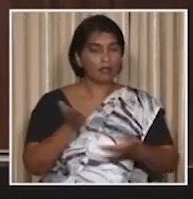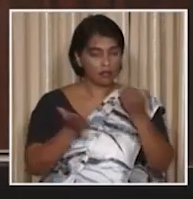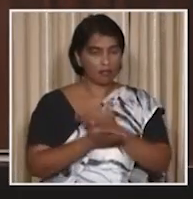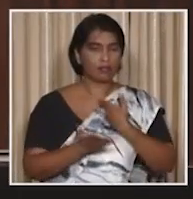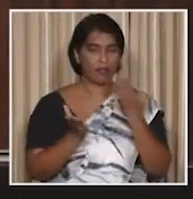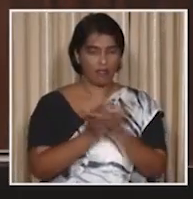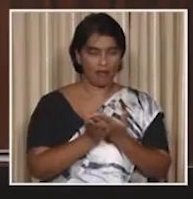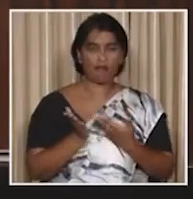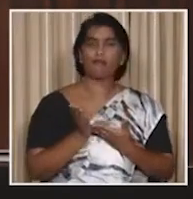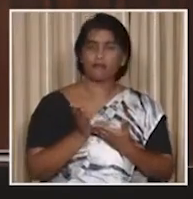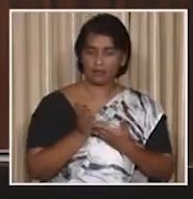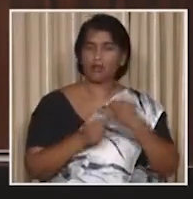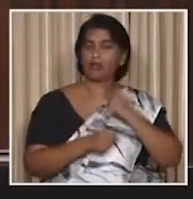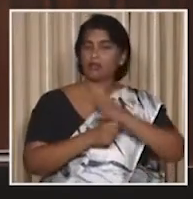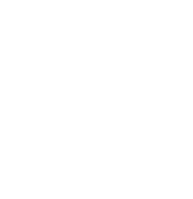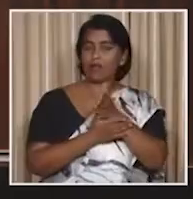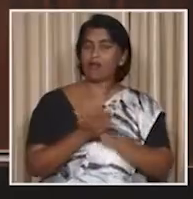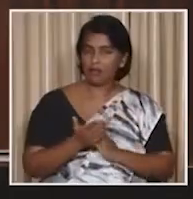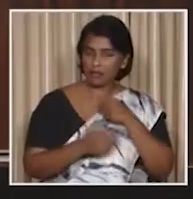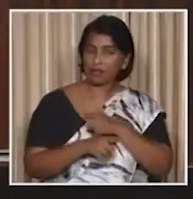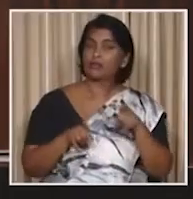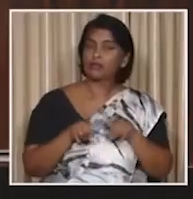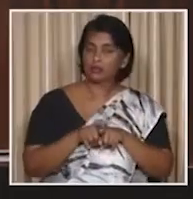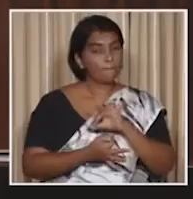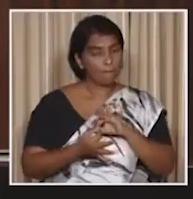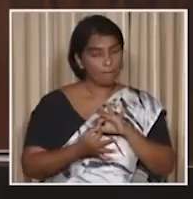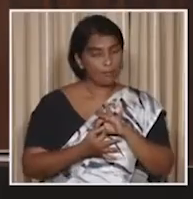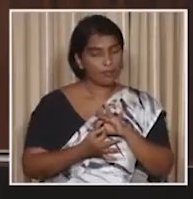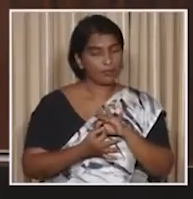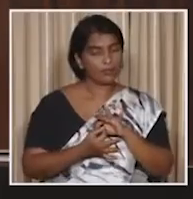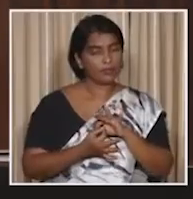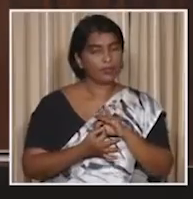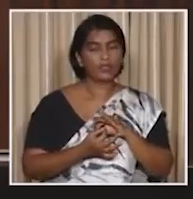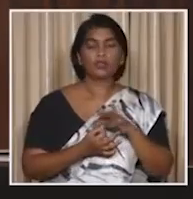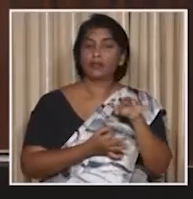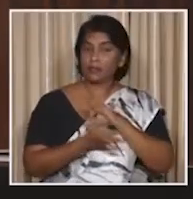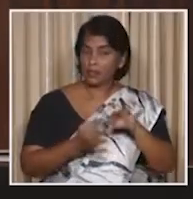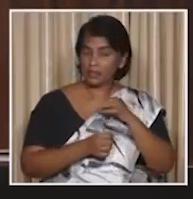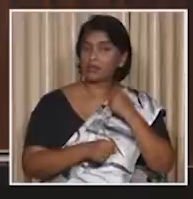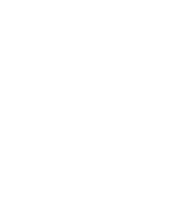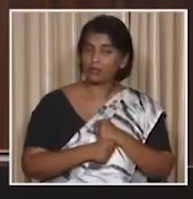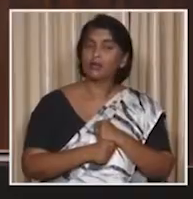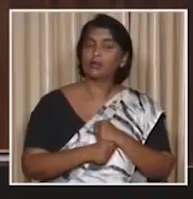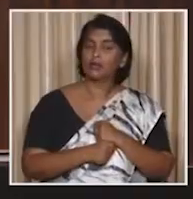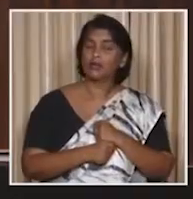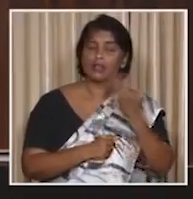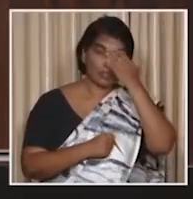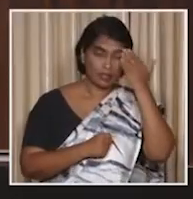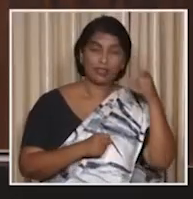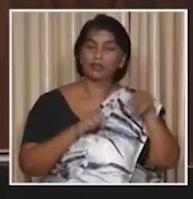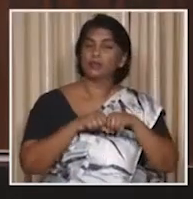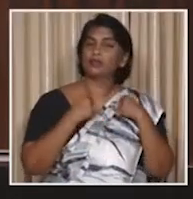අතේ තියෙනවා. දැන් අරක ආණ්ඩුක්‍රම ව්‍යවස්ථාවේ කොටසක්. මේකේ තියෙනවා ශ්‍රී ලංකා ප්‍රජාතාන්ත්‍රික සමාජවාදී ජනරජයේ සහ ද්‍රවිඩ